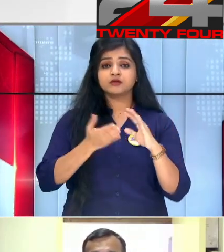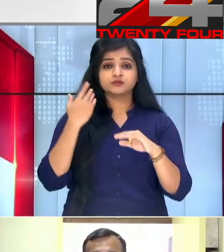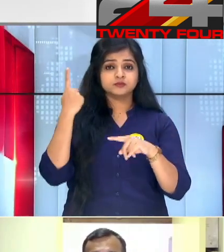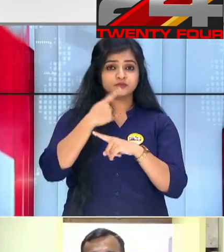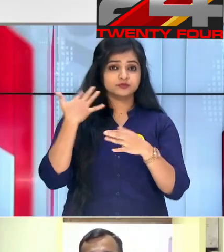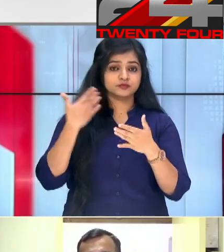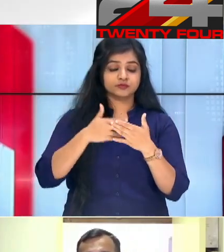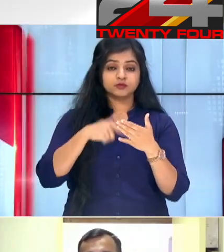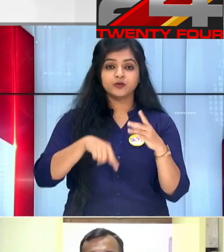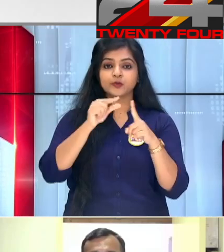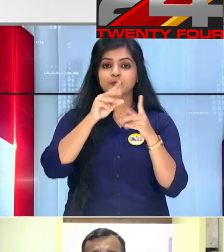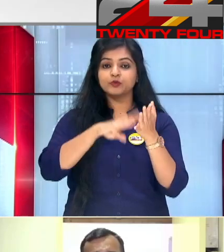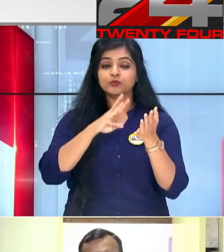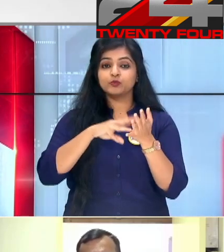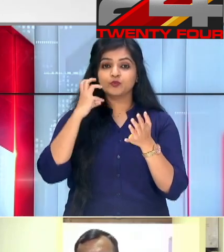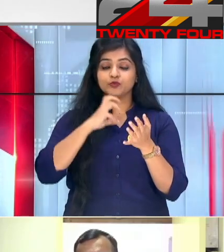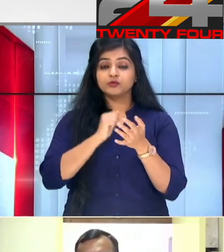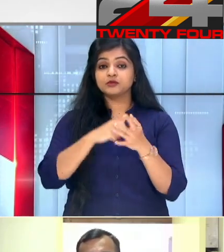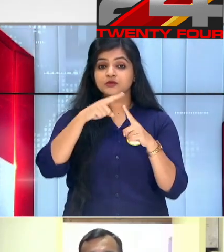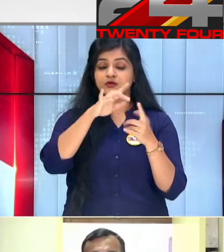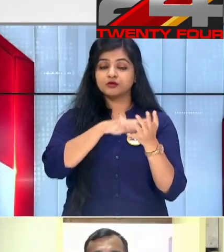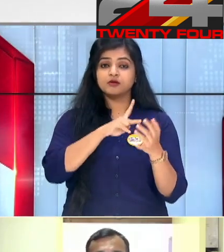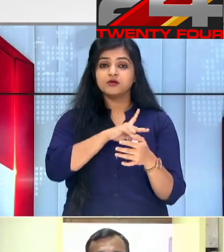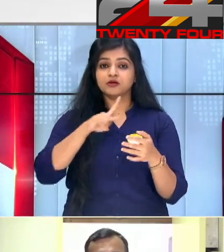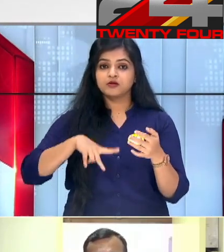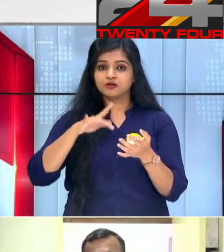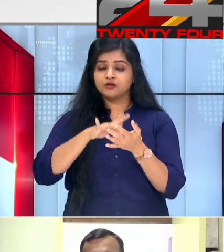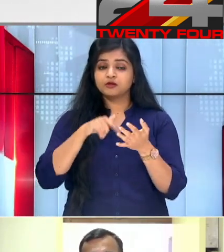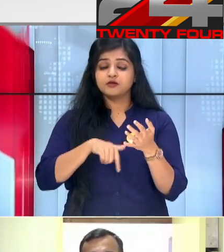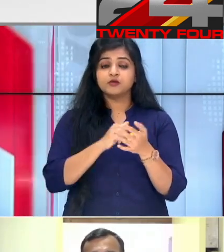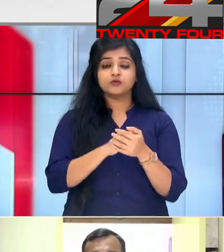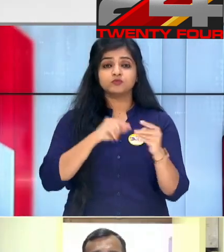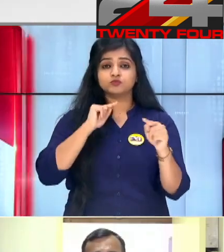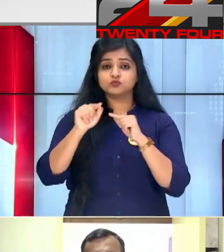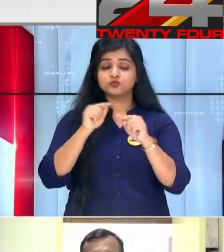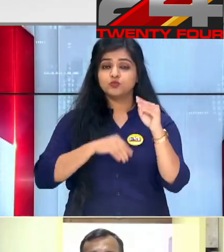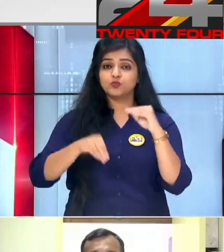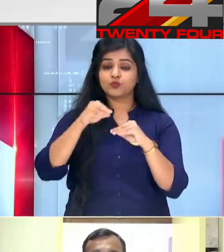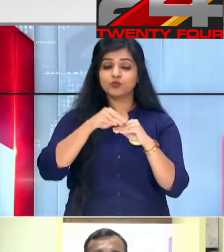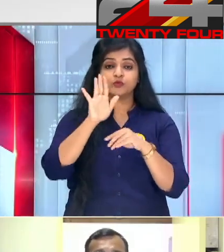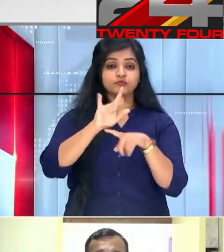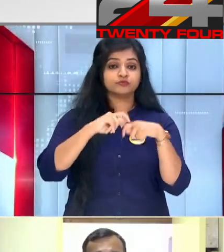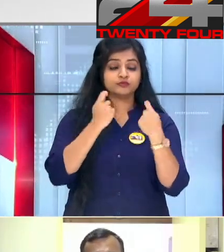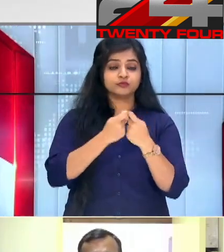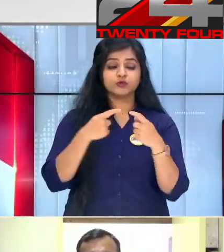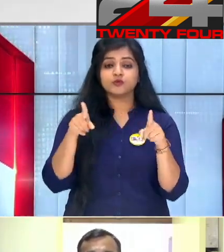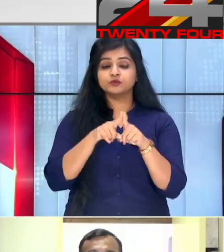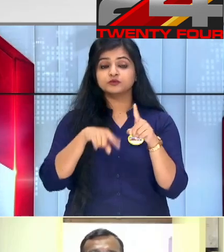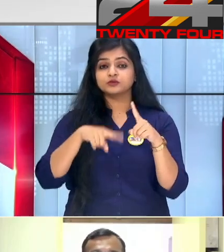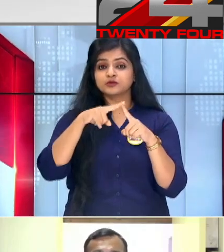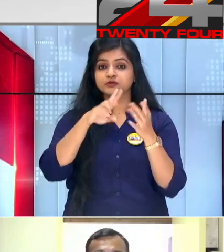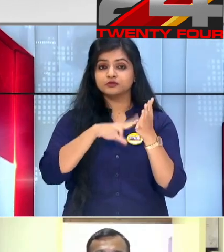പ്രധാനമന്ത്രി നരേന്ദ്രമോദി ഇന്നിപ്പോൾ തെലങ്കാനയിലാണെങ്കിലും അതുപോലെ കർണാടകയിലെ ശിവമോഗയിലാണെങ്കിലും അതിരൂക്ഷമായ വിമർശനമാണ് കോൺഗ്രസിനെതിരെയും അതുപോലെ തന്നെ